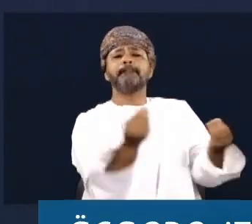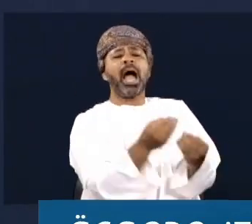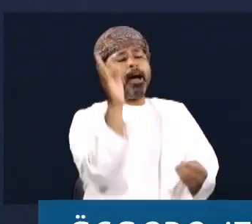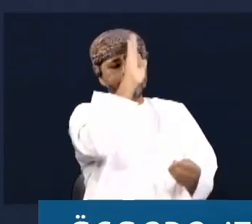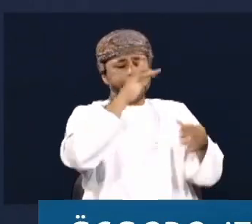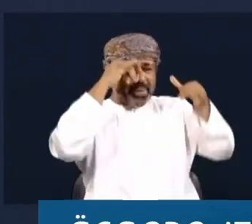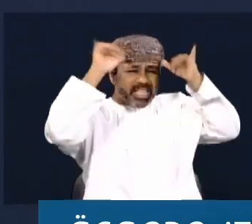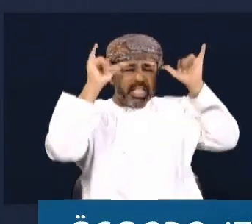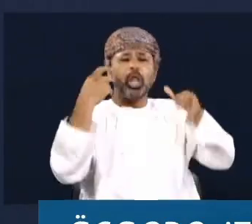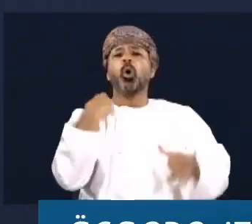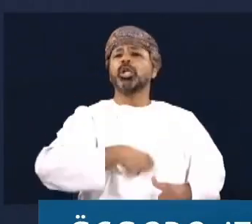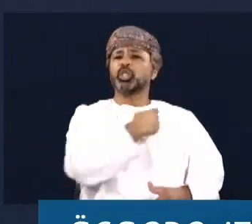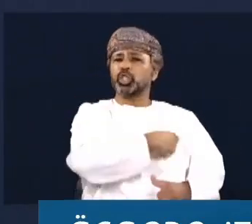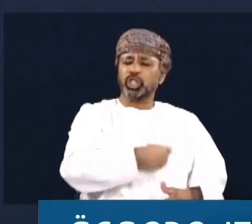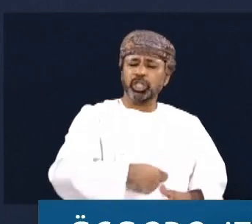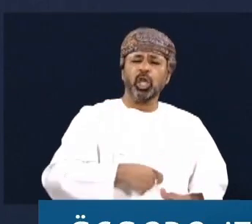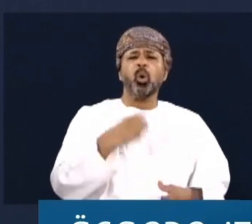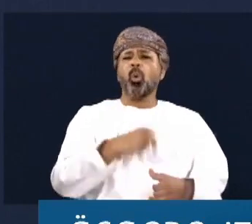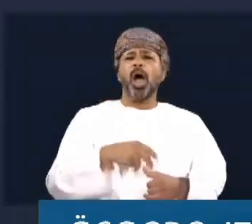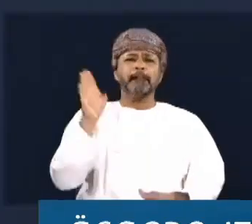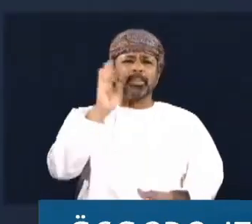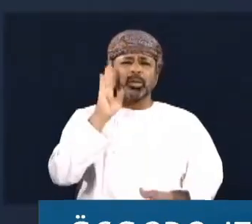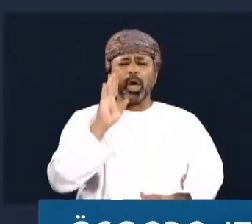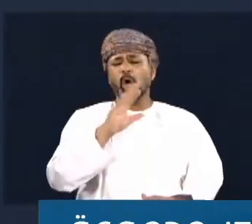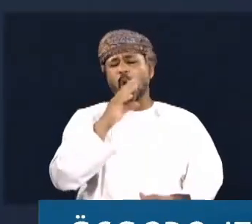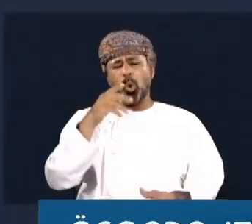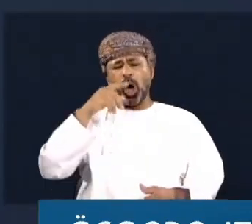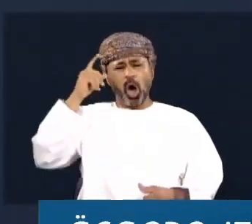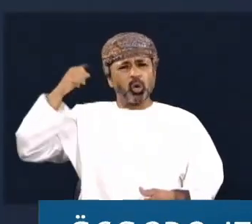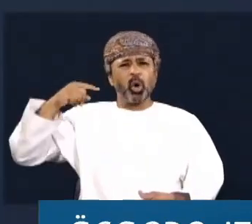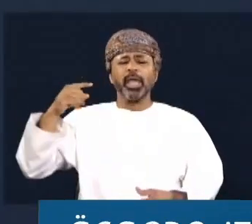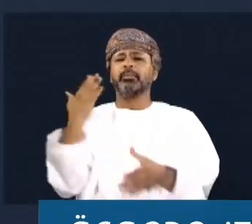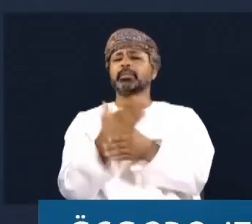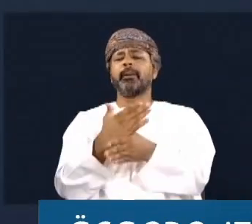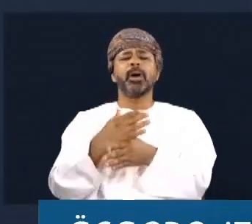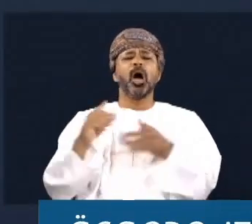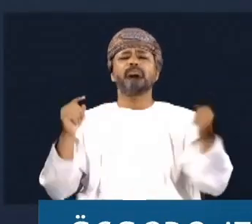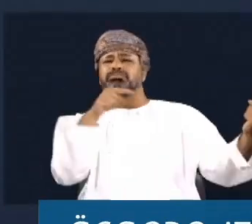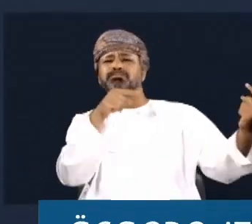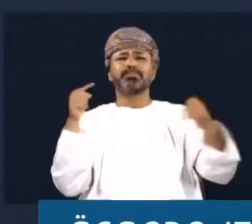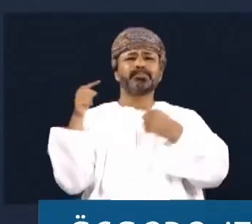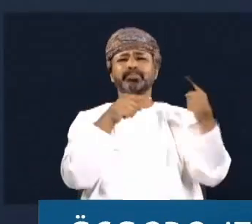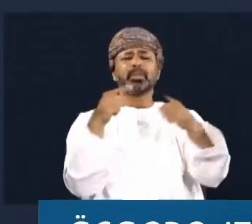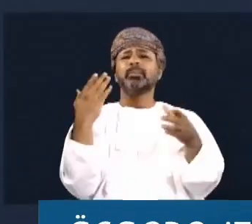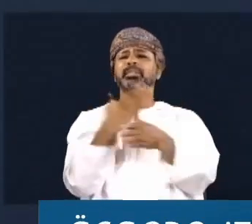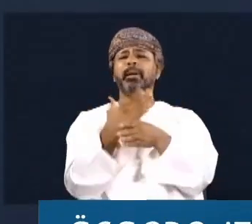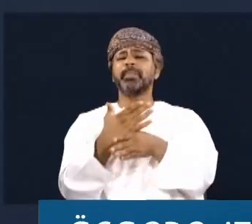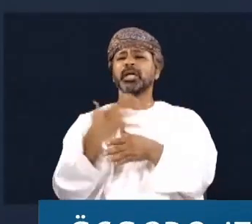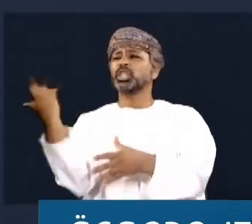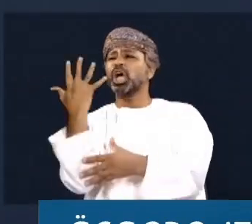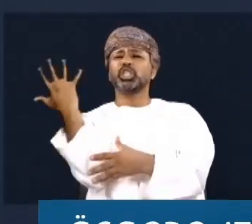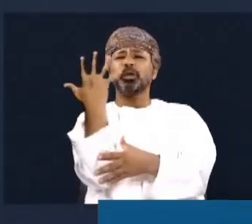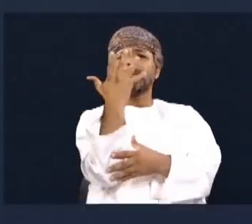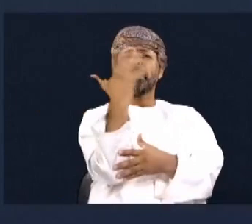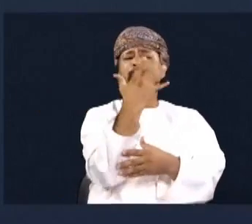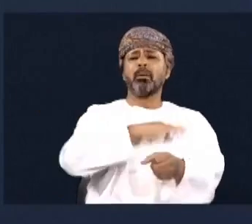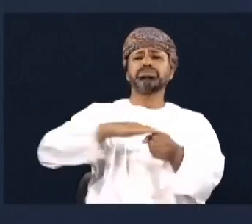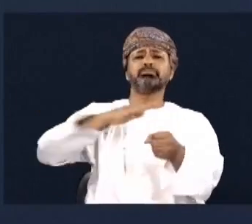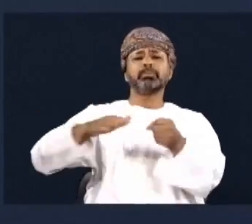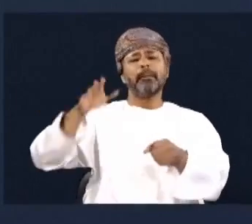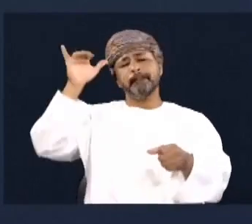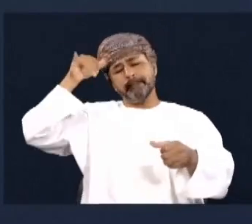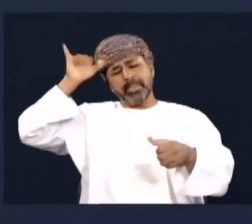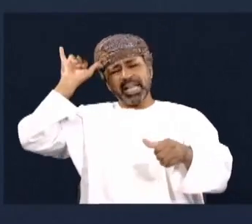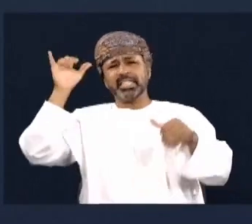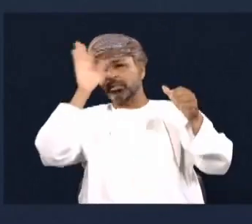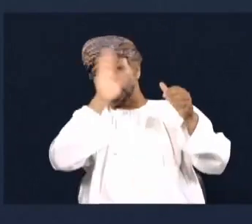البرازيل والأرجنتين وباراغواي وأوروغواي بسبب الجدل الدائر في الاتحاد حول تجريف الغابات المطيرة في البرازيل.